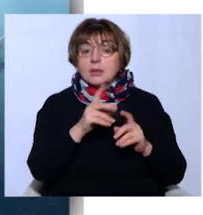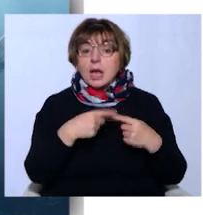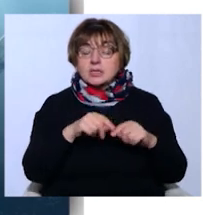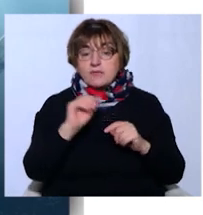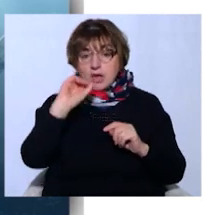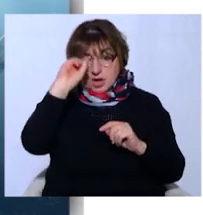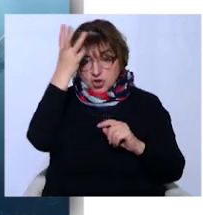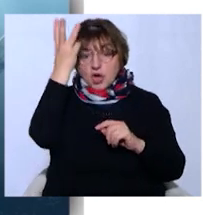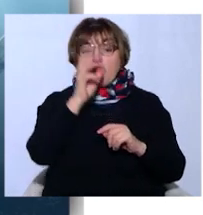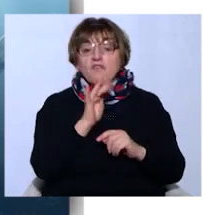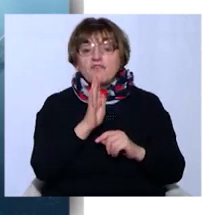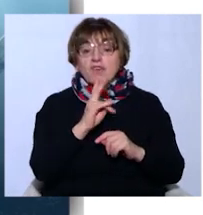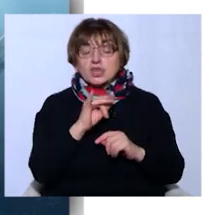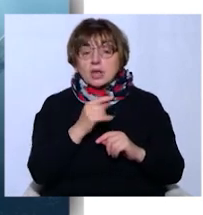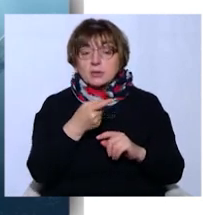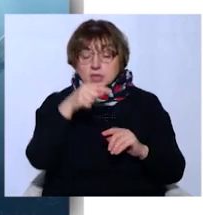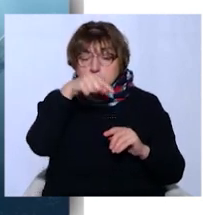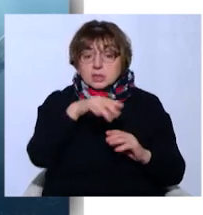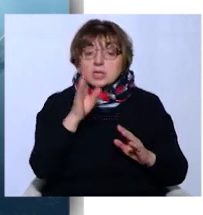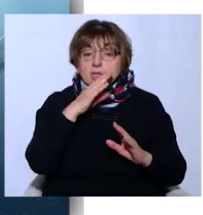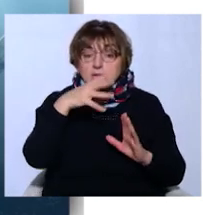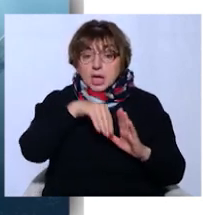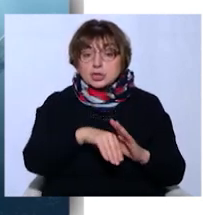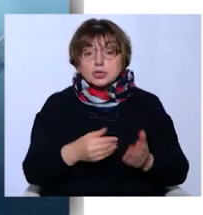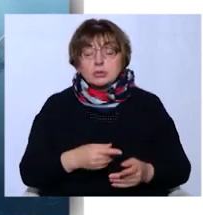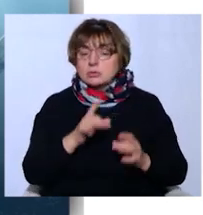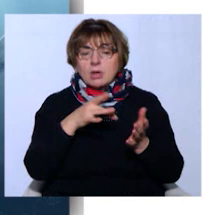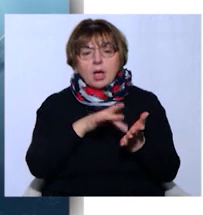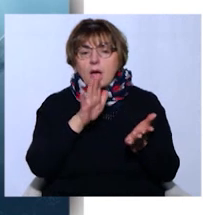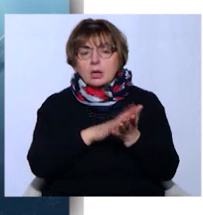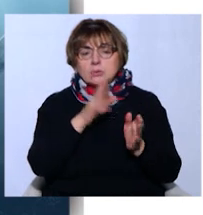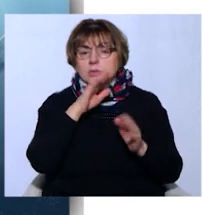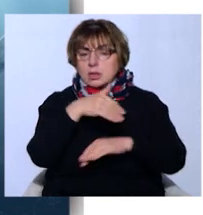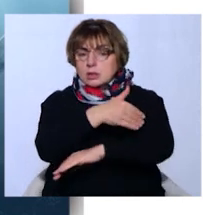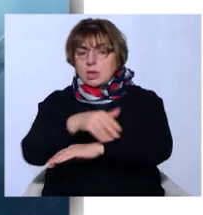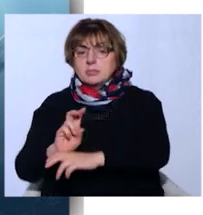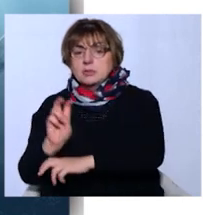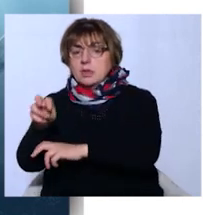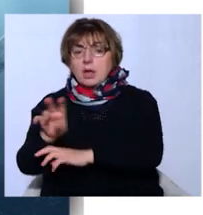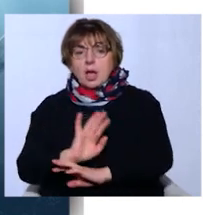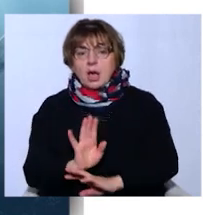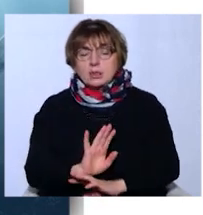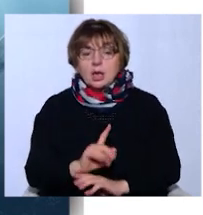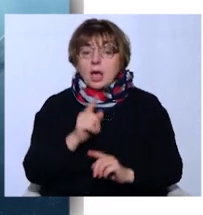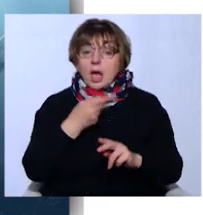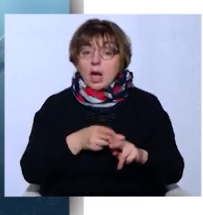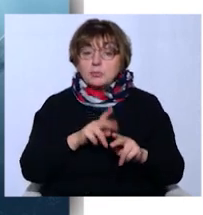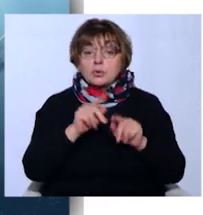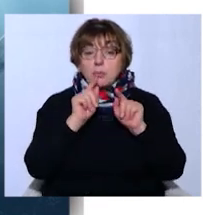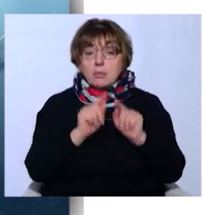ვეშაპები და ისინი წყალში ბინადრობენ, არასოდეს ამოდიან ნაპირზე. სწორედ ამიტომ მათი